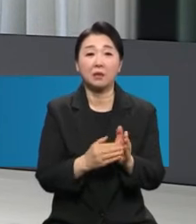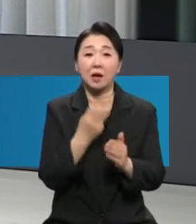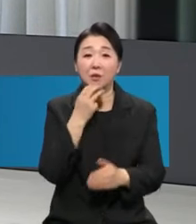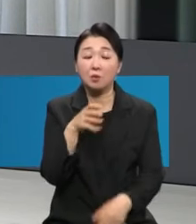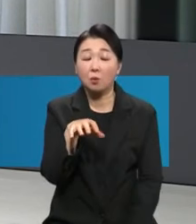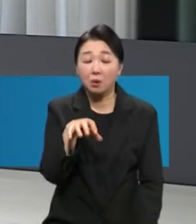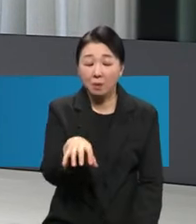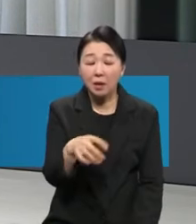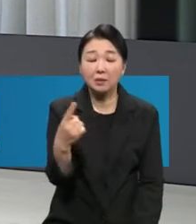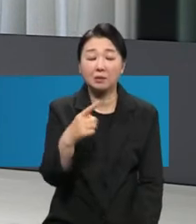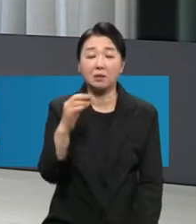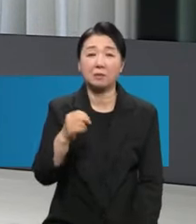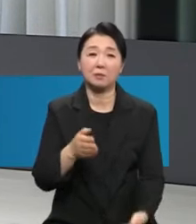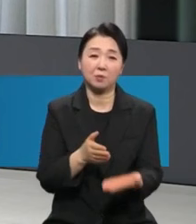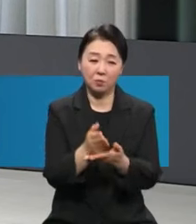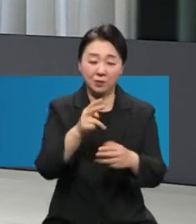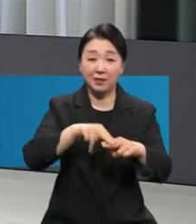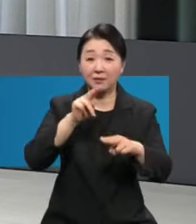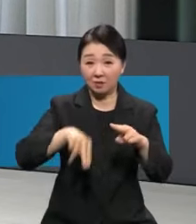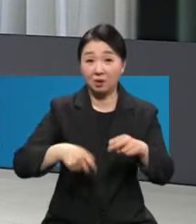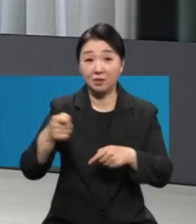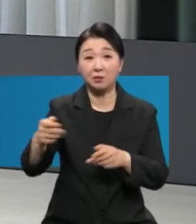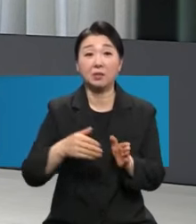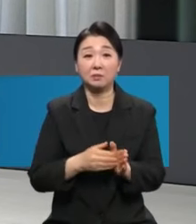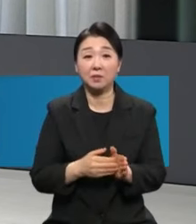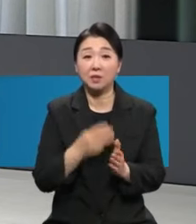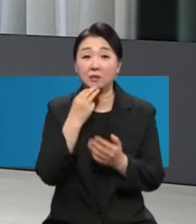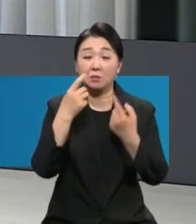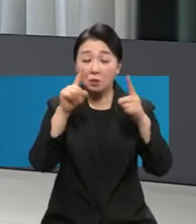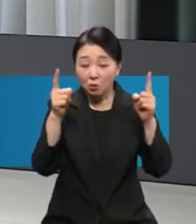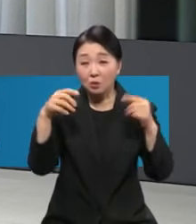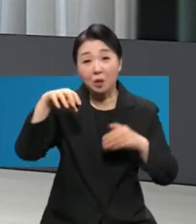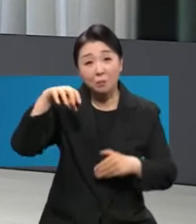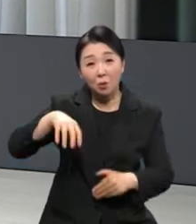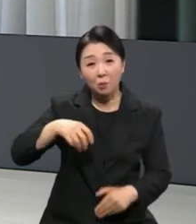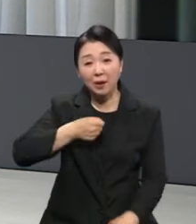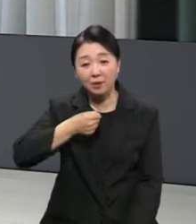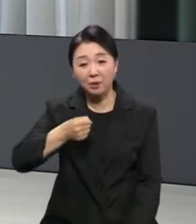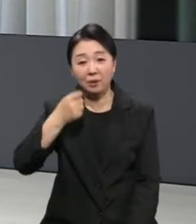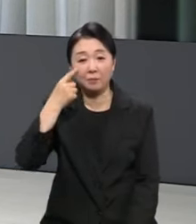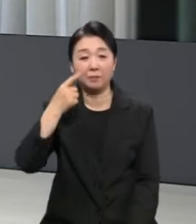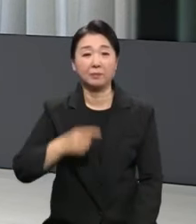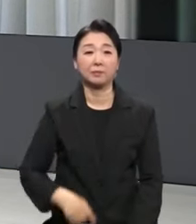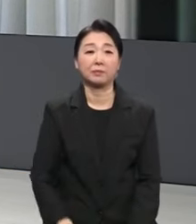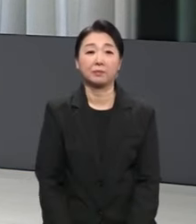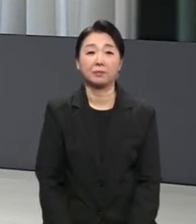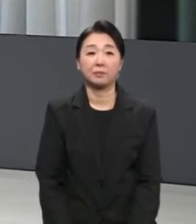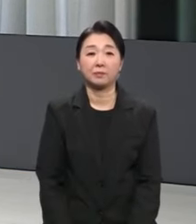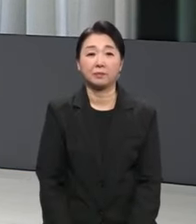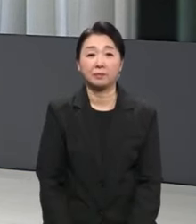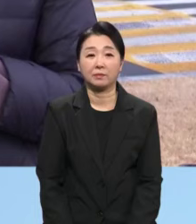전공의들이 사직서를 낸 것으로 전해집니다. 지금 서울대병원 앞에 나가 있는 취재 기자를 연결해 보겠습니다.